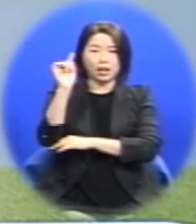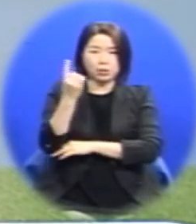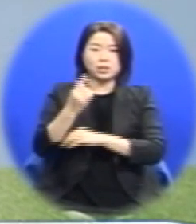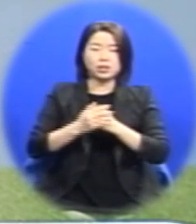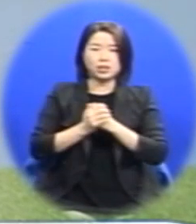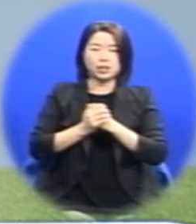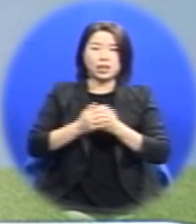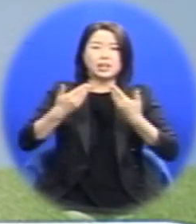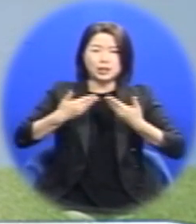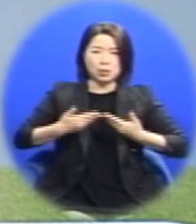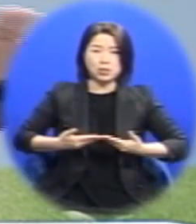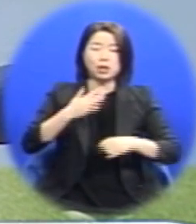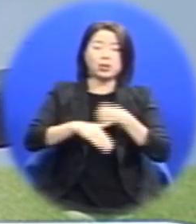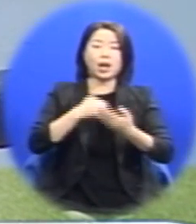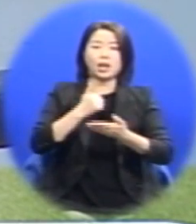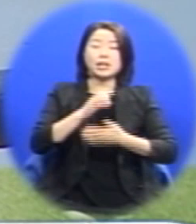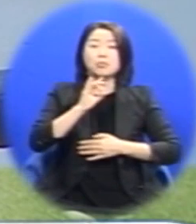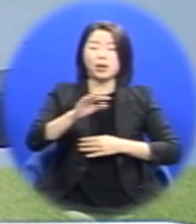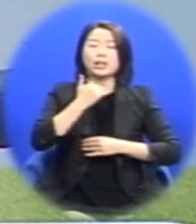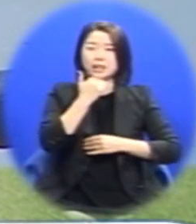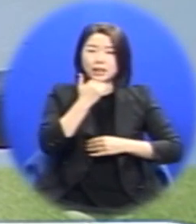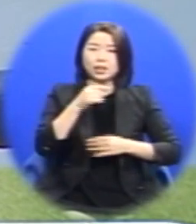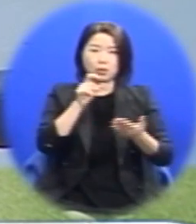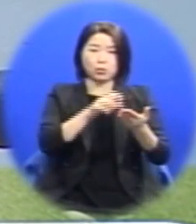다윗이 잠잠히 하나님만 기다린다고 해서